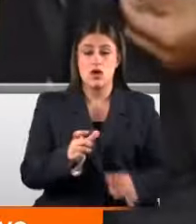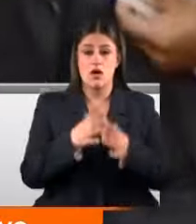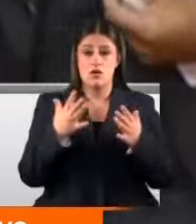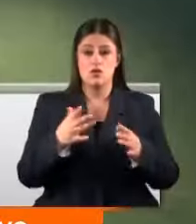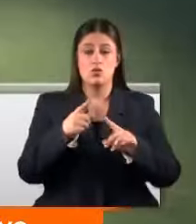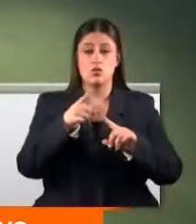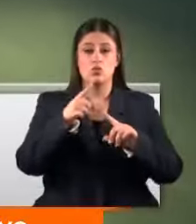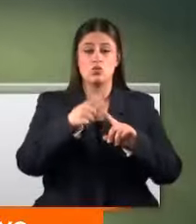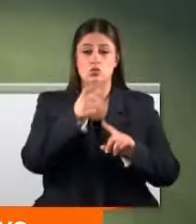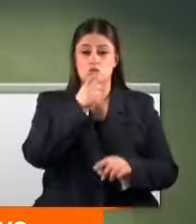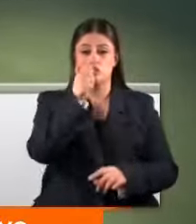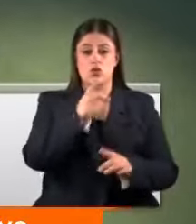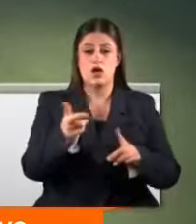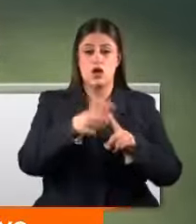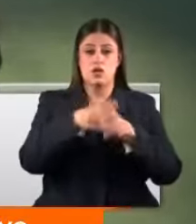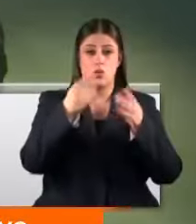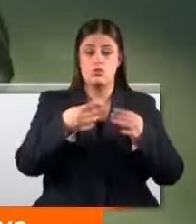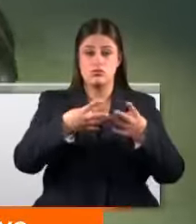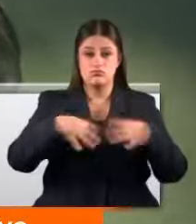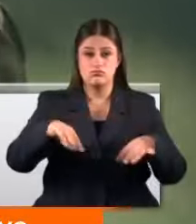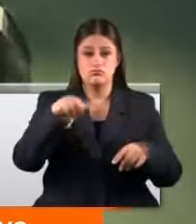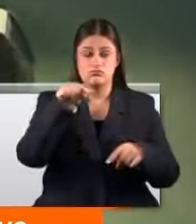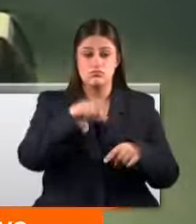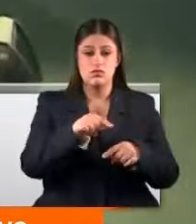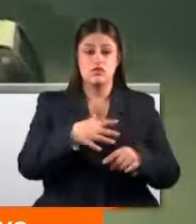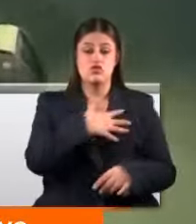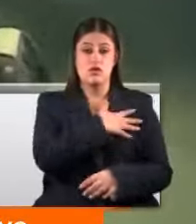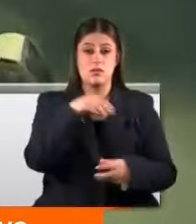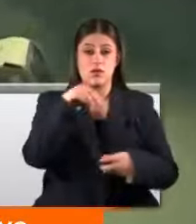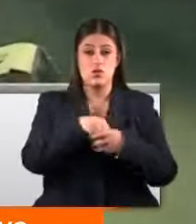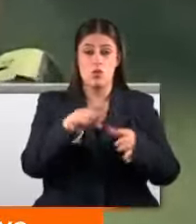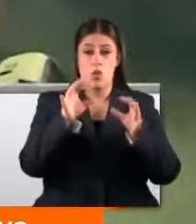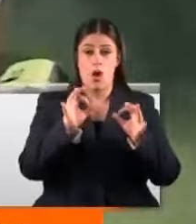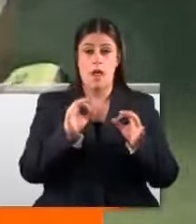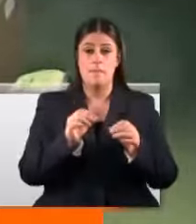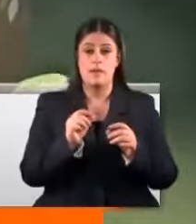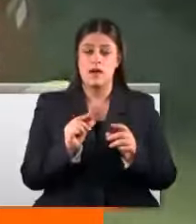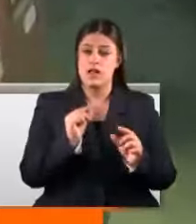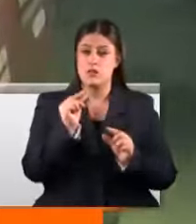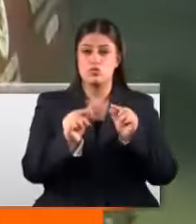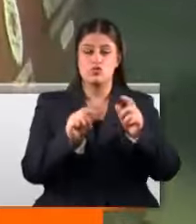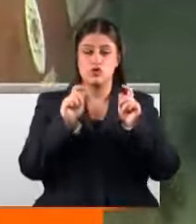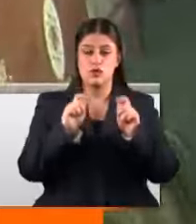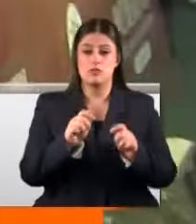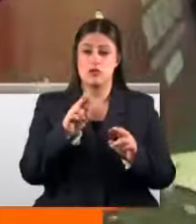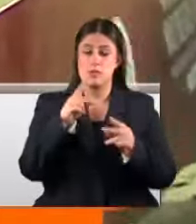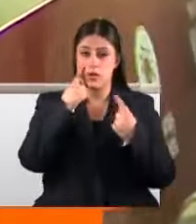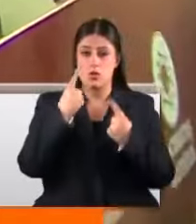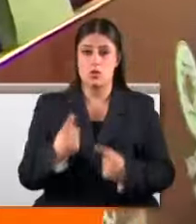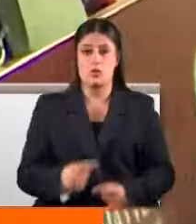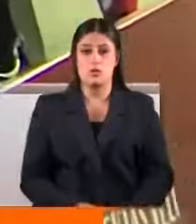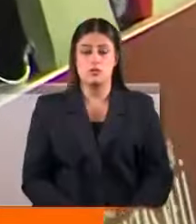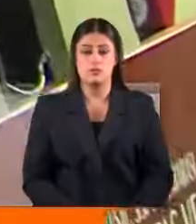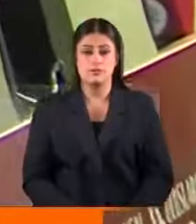de katılacağı etkinlik CHP kurultayı içinde önemli ipuçları verecek gibi görünüyor. Bunların altını doldurmak zorundayız.